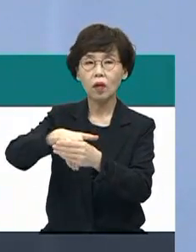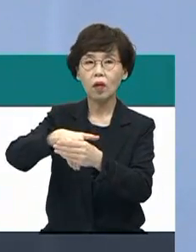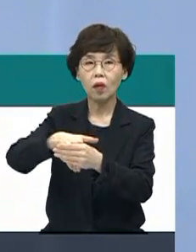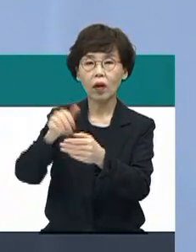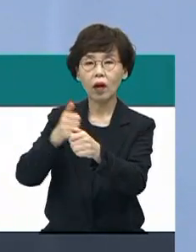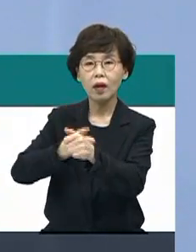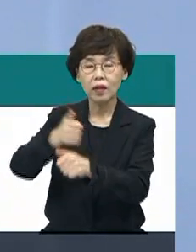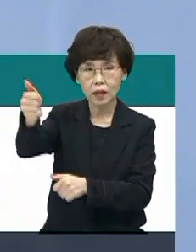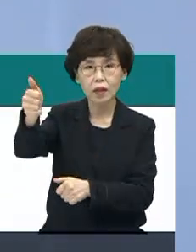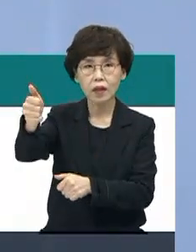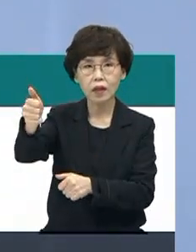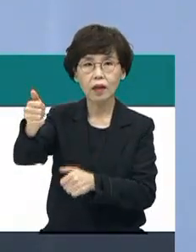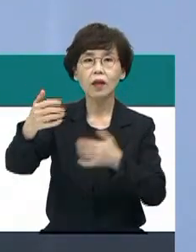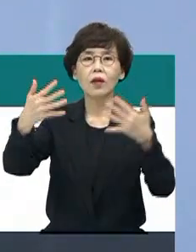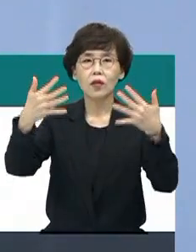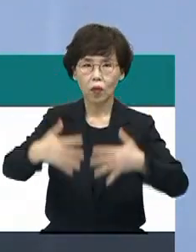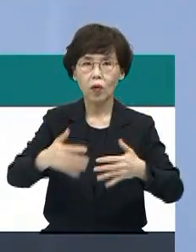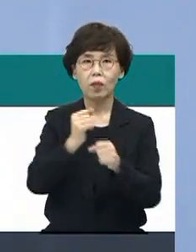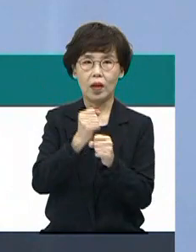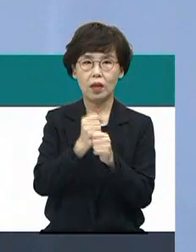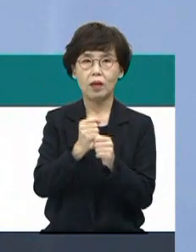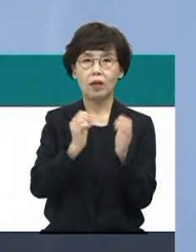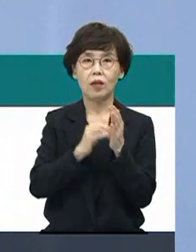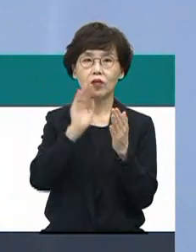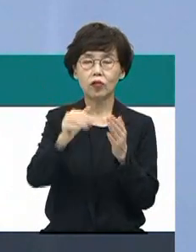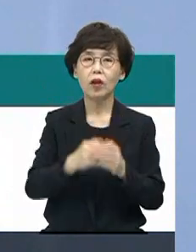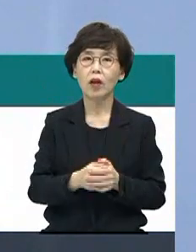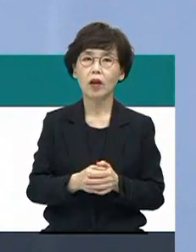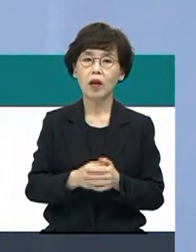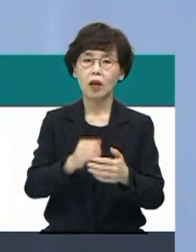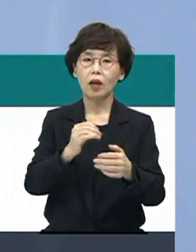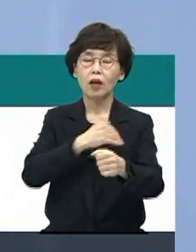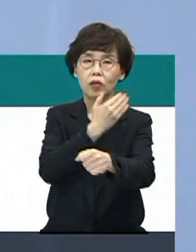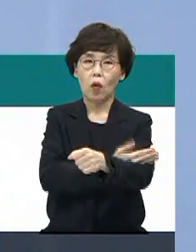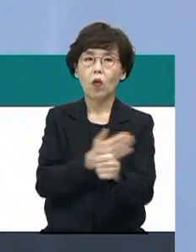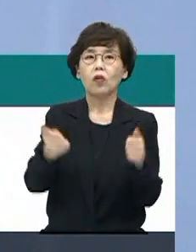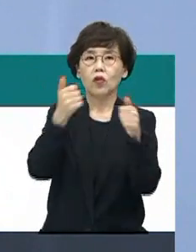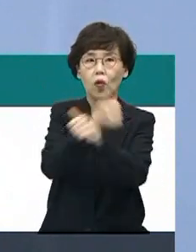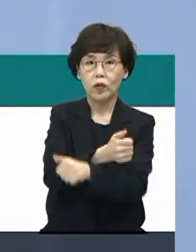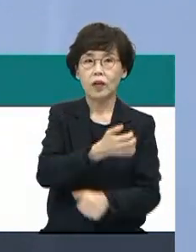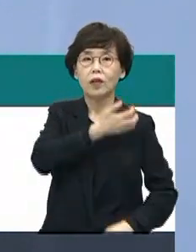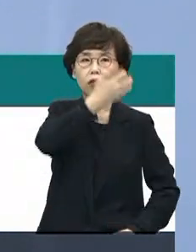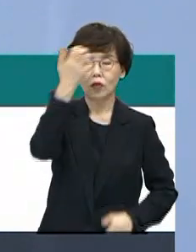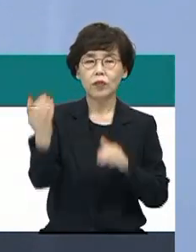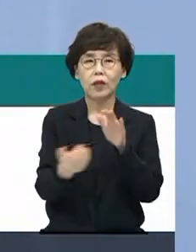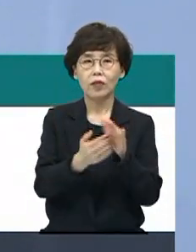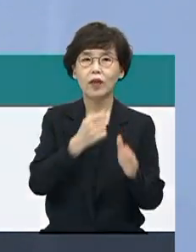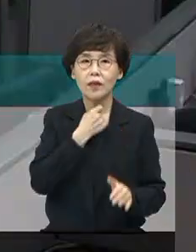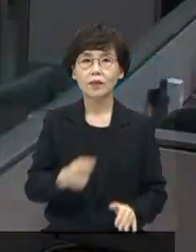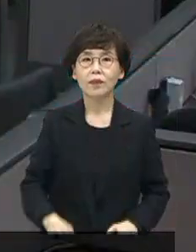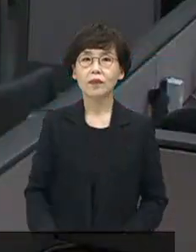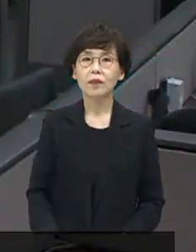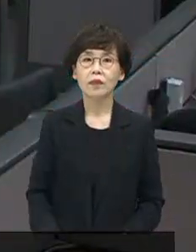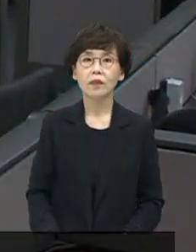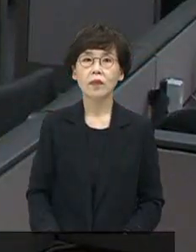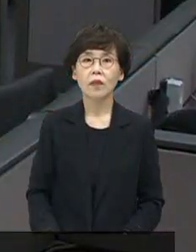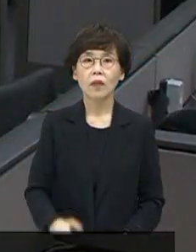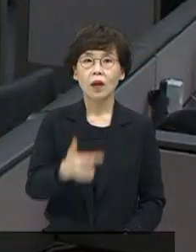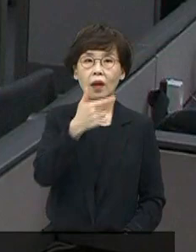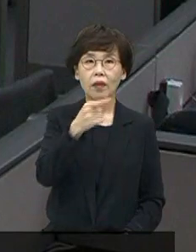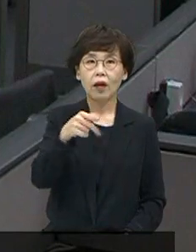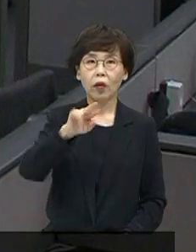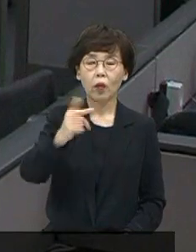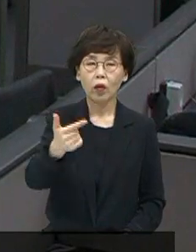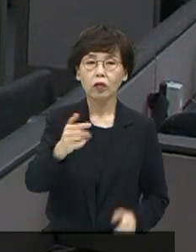필요 충분 조건을 갖추어서 정권 교체의 꿈을 이루도록 하겠습니다. 나 전